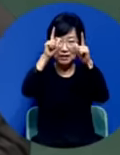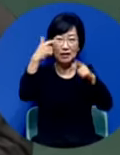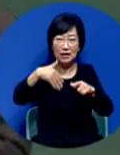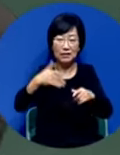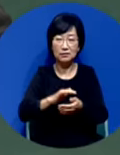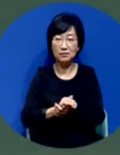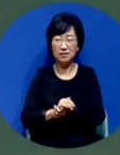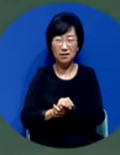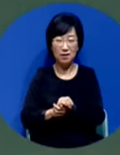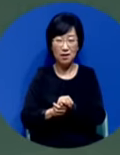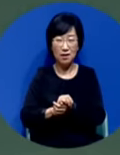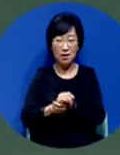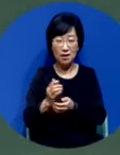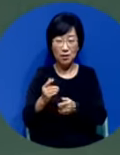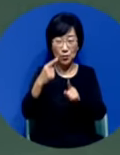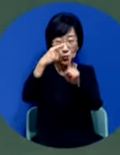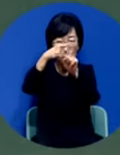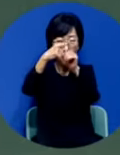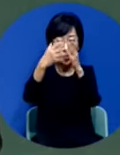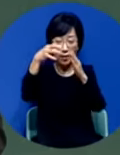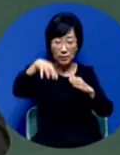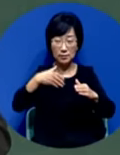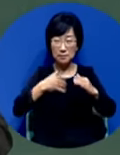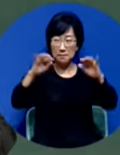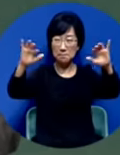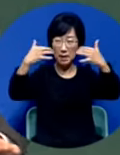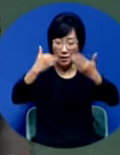나를 몰라줘 못 깨닫는 거야.